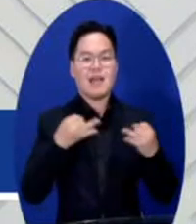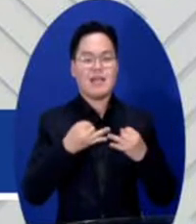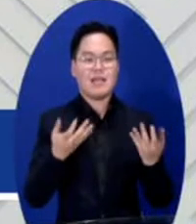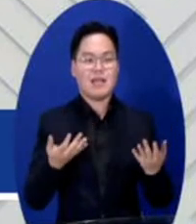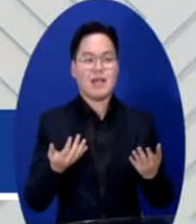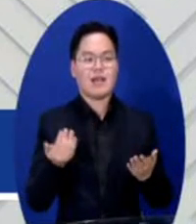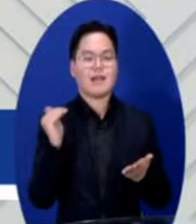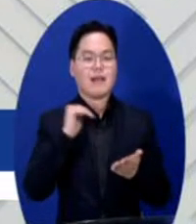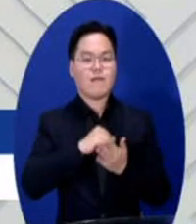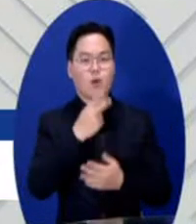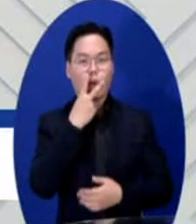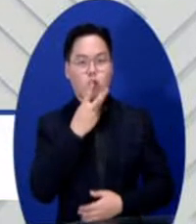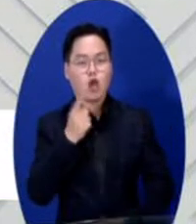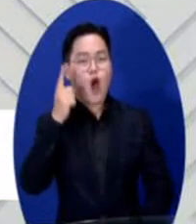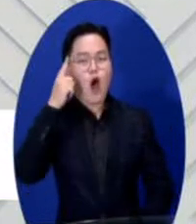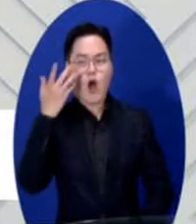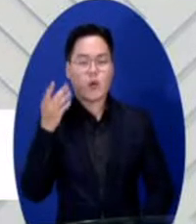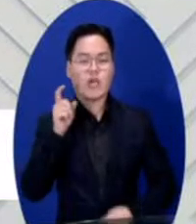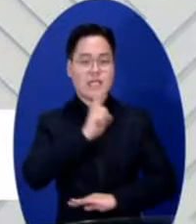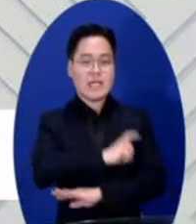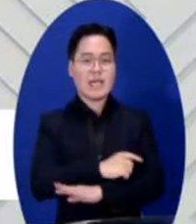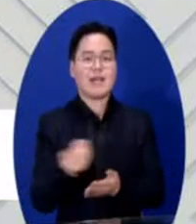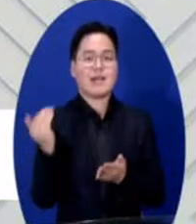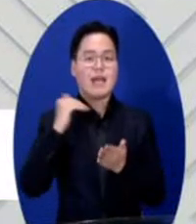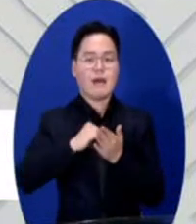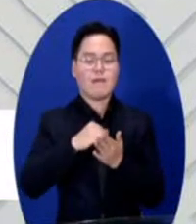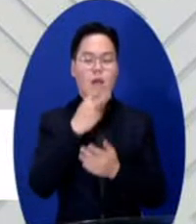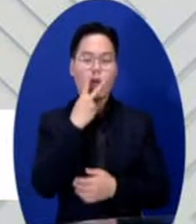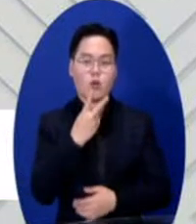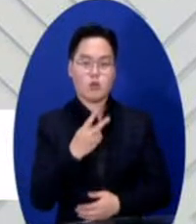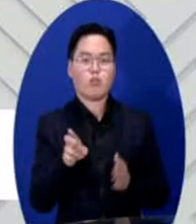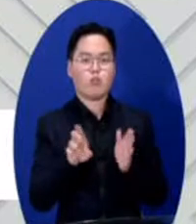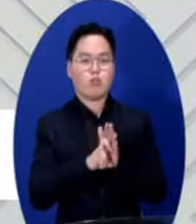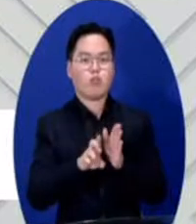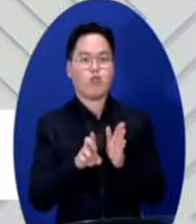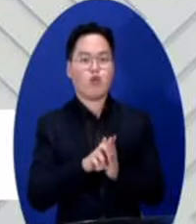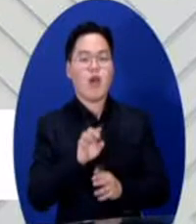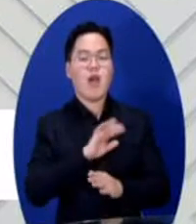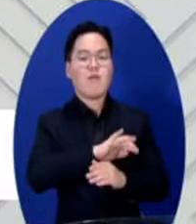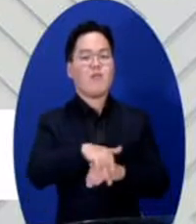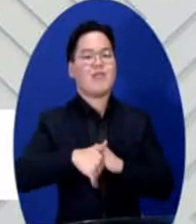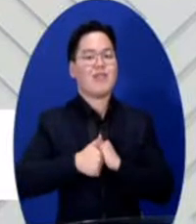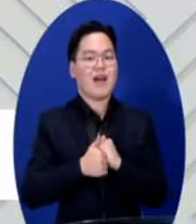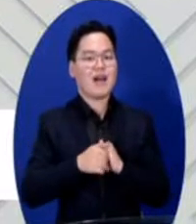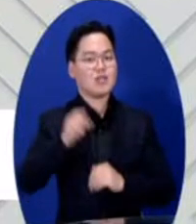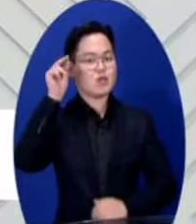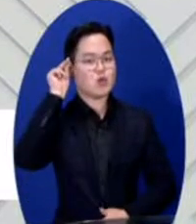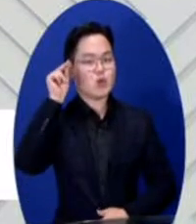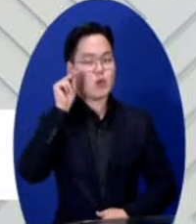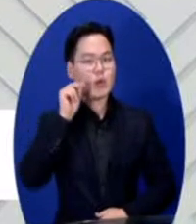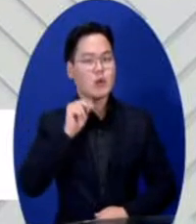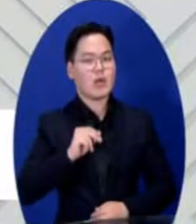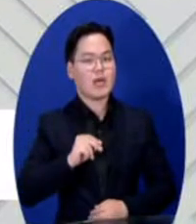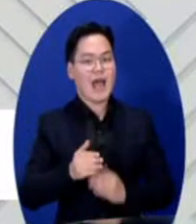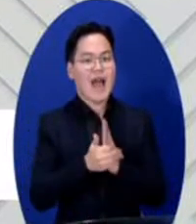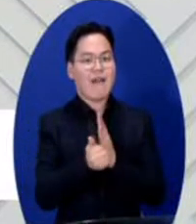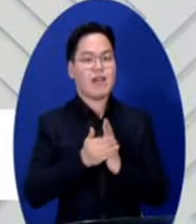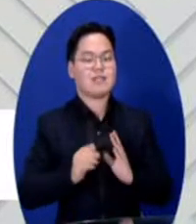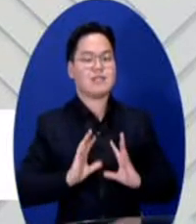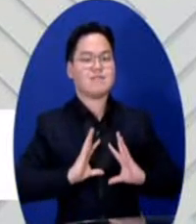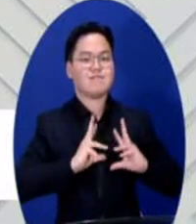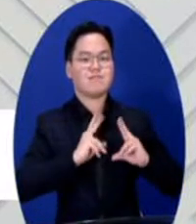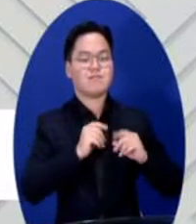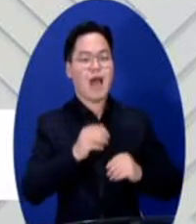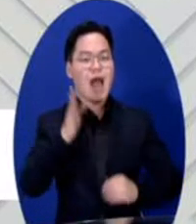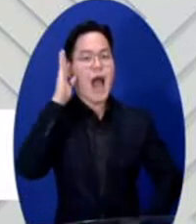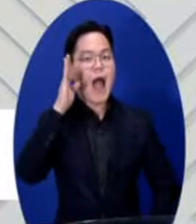хичээсэн хичээлүүдэд давтан үзэх, ойлгоогүй хичээлээ дахиж үзэх, мөн одоо өөрийн бие даа суралцах чадварыг нэмэгдүүлэх. За эцэг